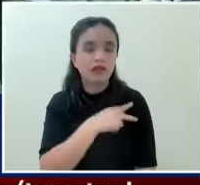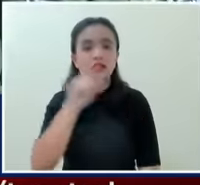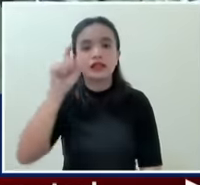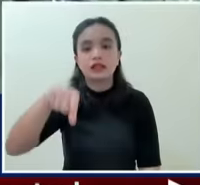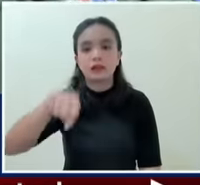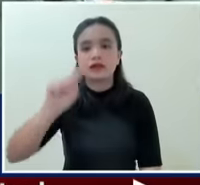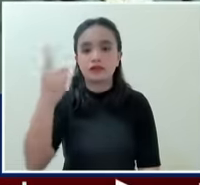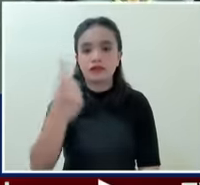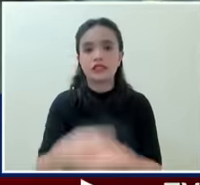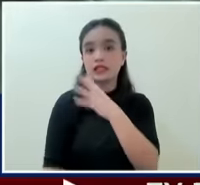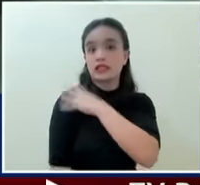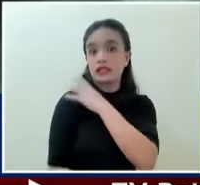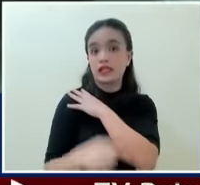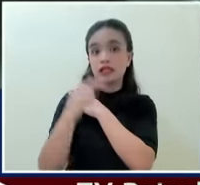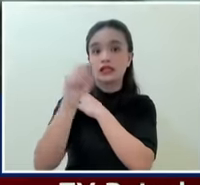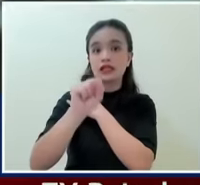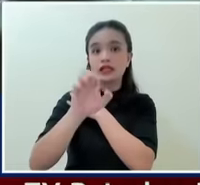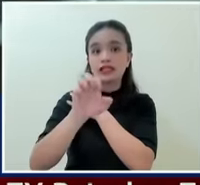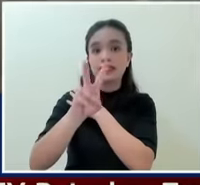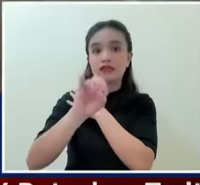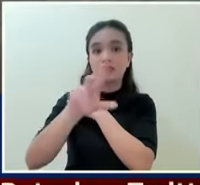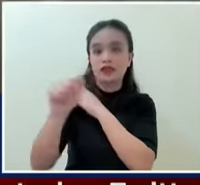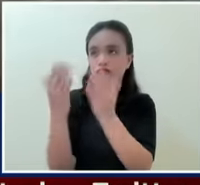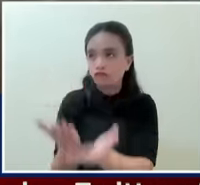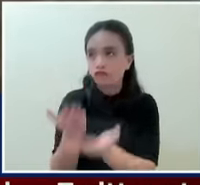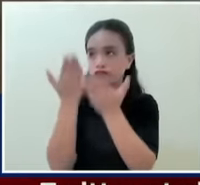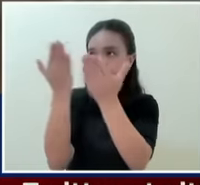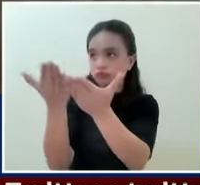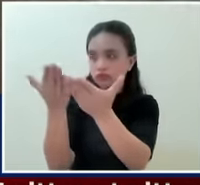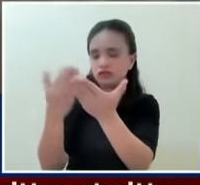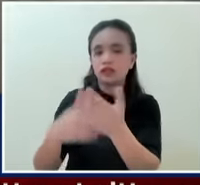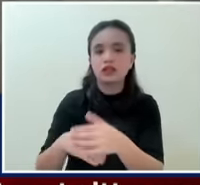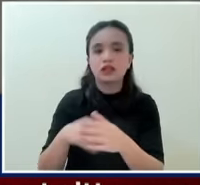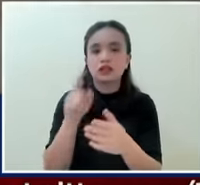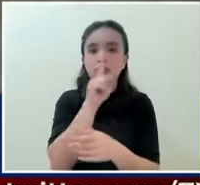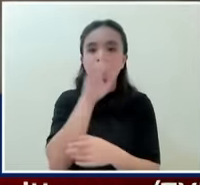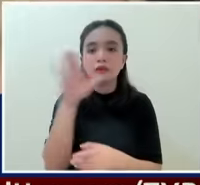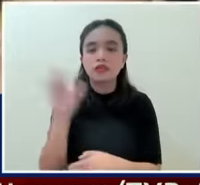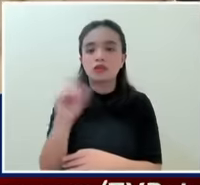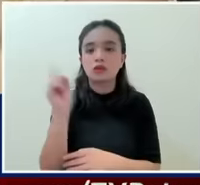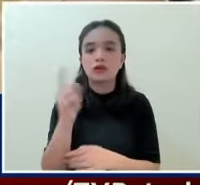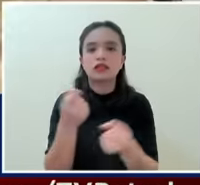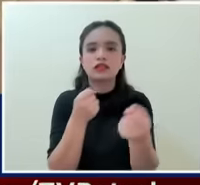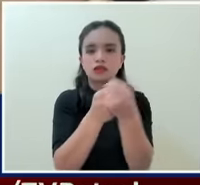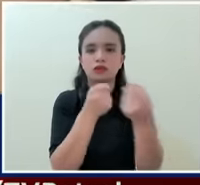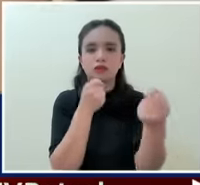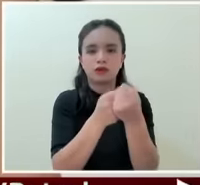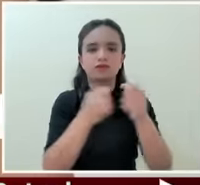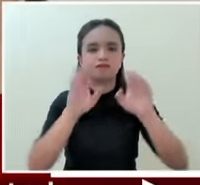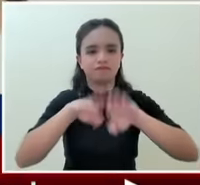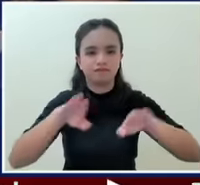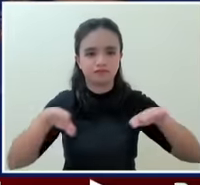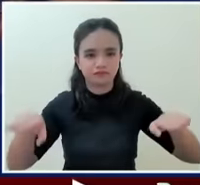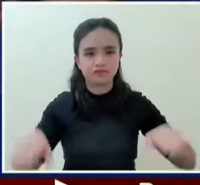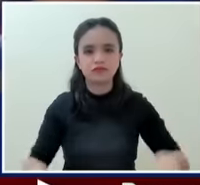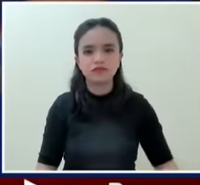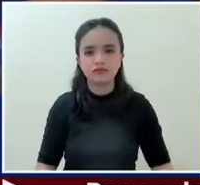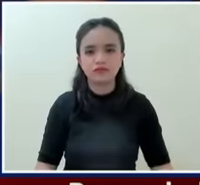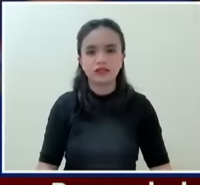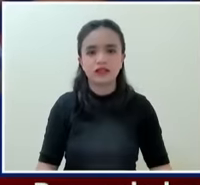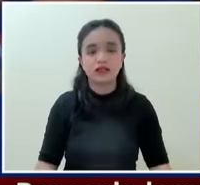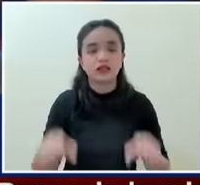si General Sevilla ng notarized affidavit na nangangakong magbibigay ng sustento sa mga anak. You may do the